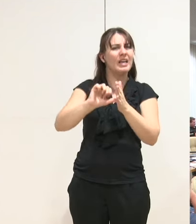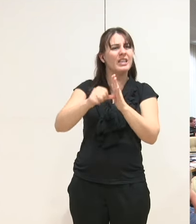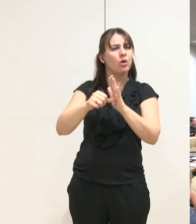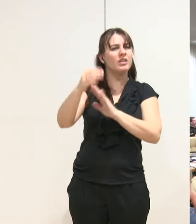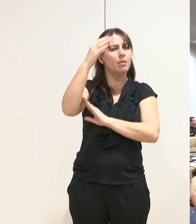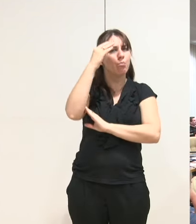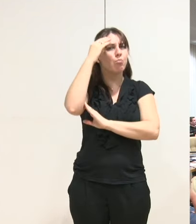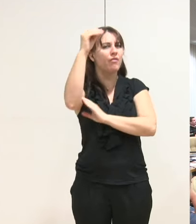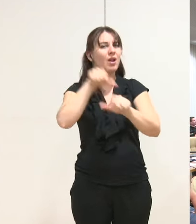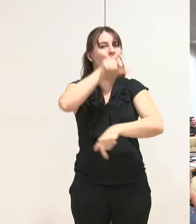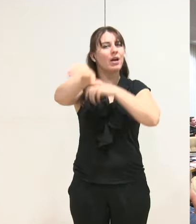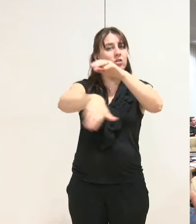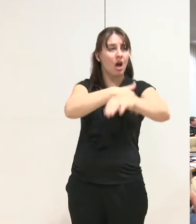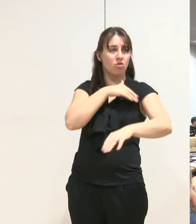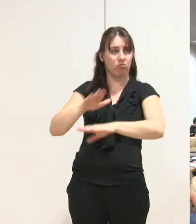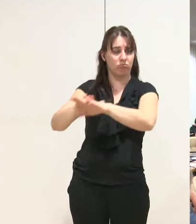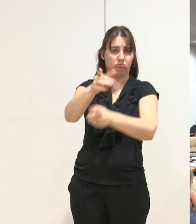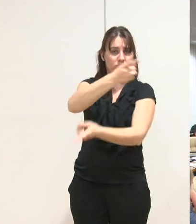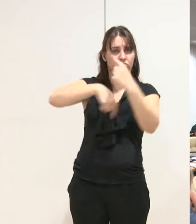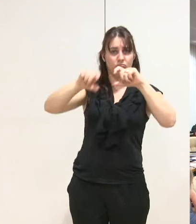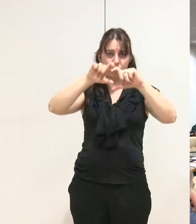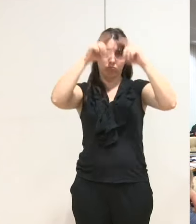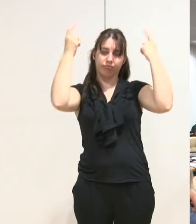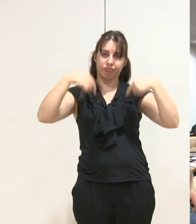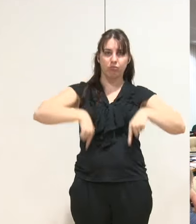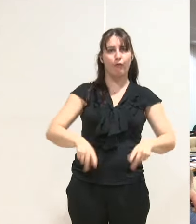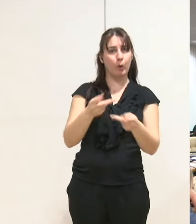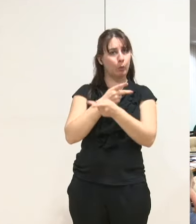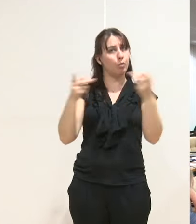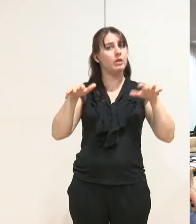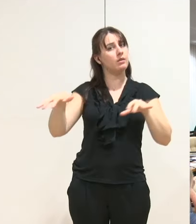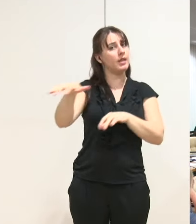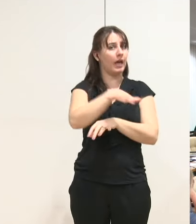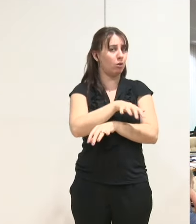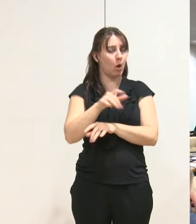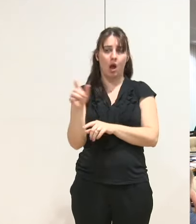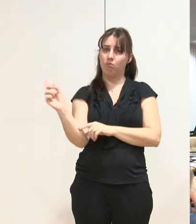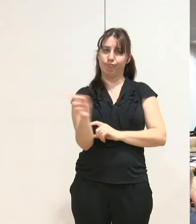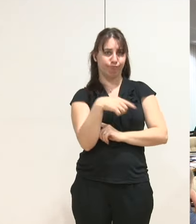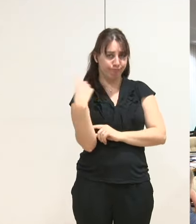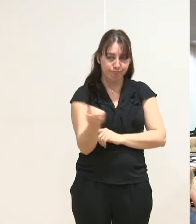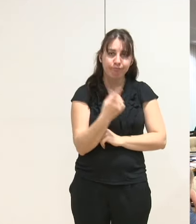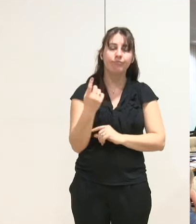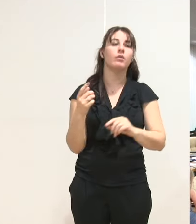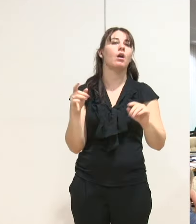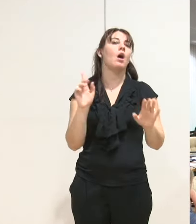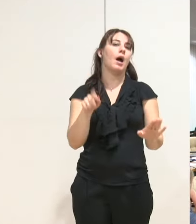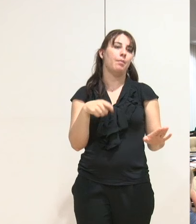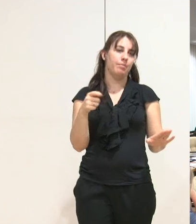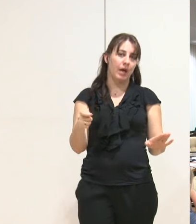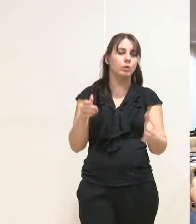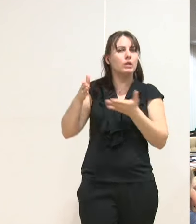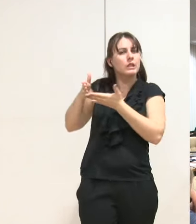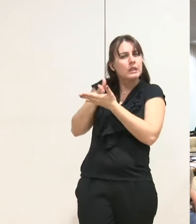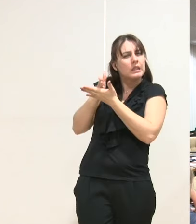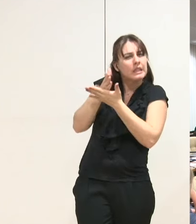rappelez qu'ils sont tous membres de la fonction publique territoriale et que les questions relatives à leur effectivement carrière